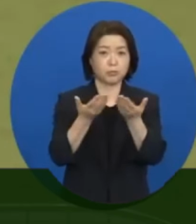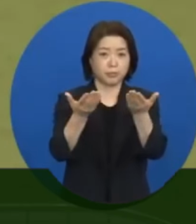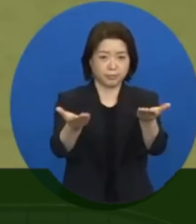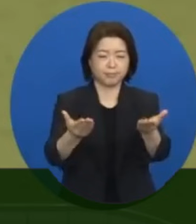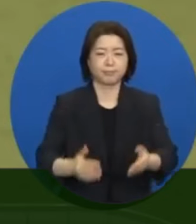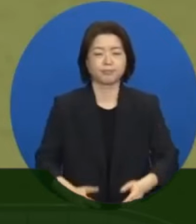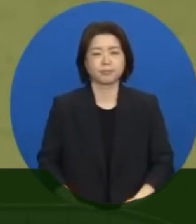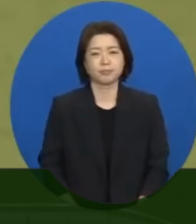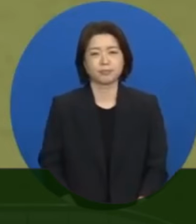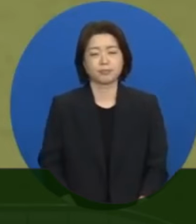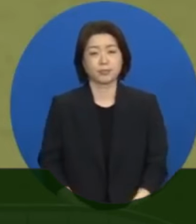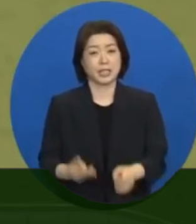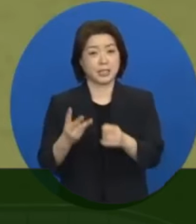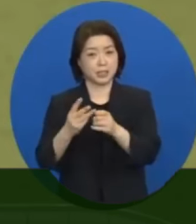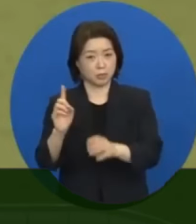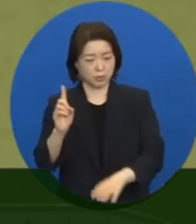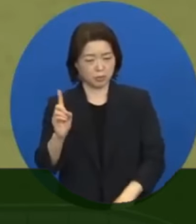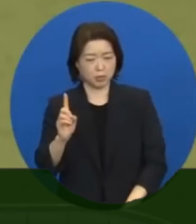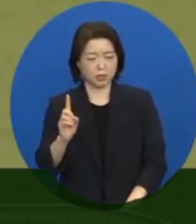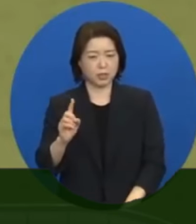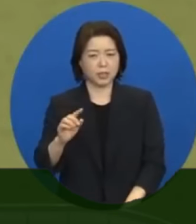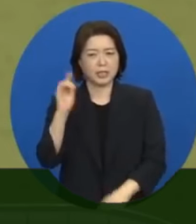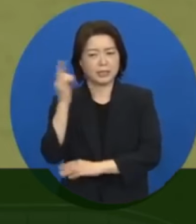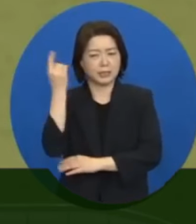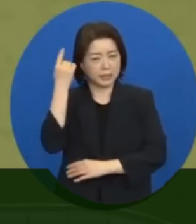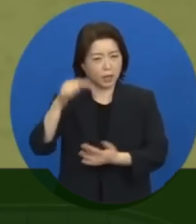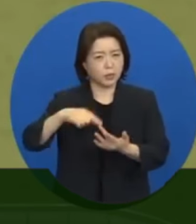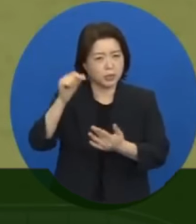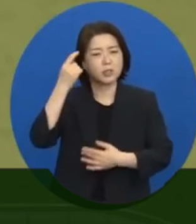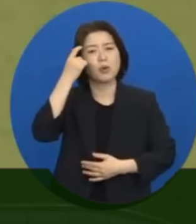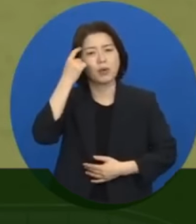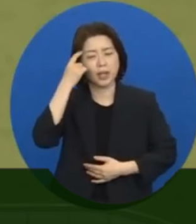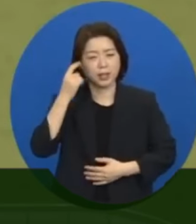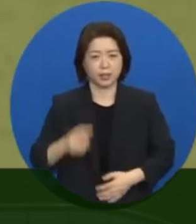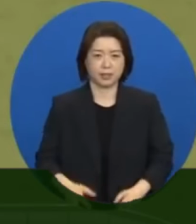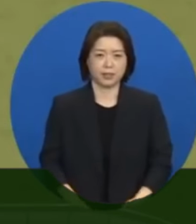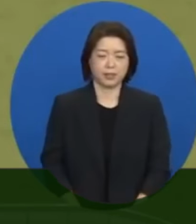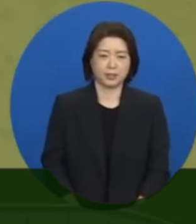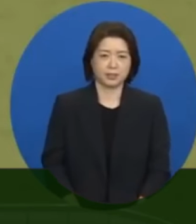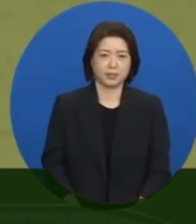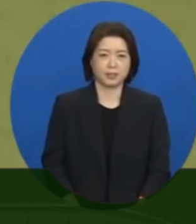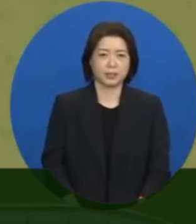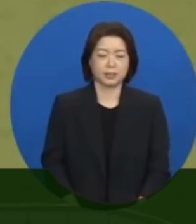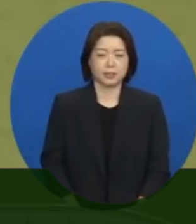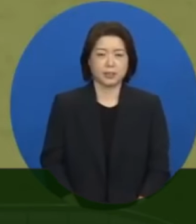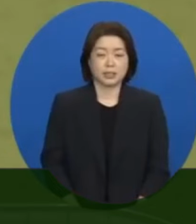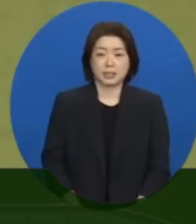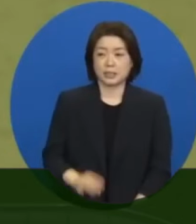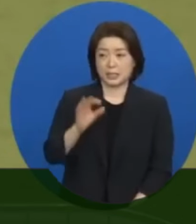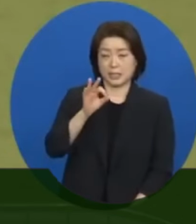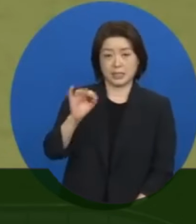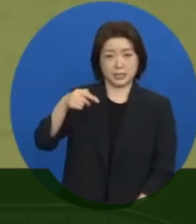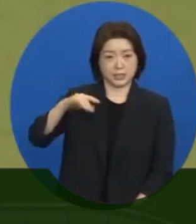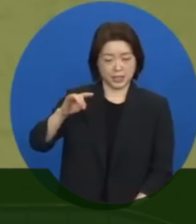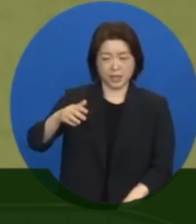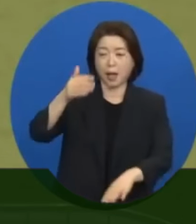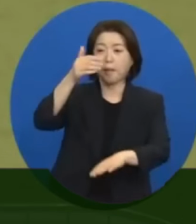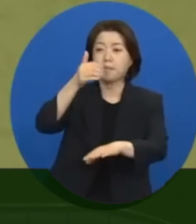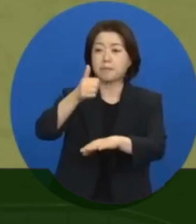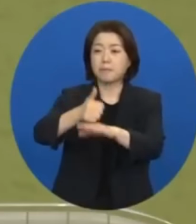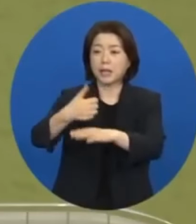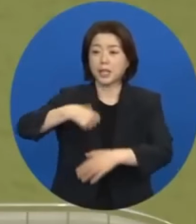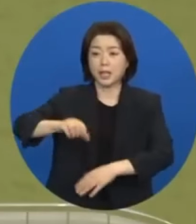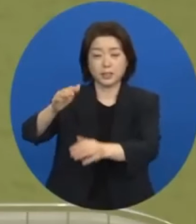세번째가 있 왜 다인가 세 번째가 있는데 12절에 보면 이세가 막내 아들을 데려오 보자마자 주님께서 뭐라고